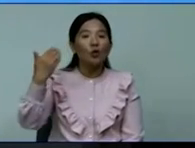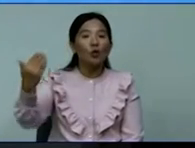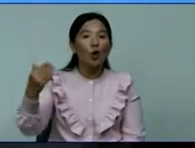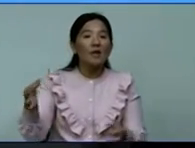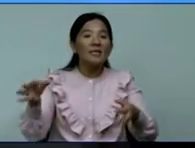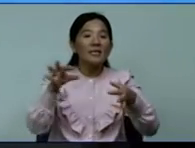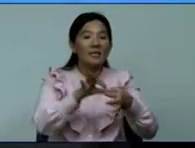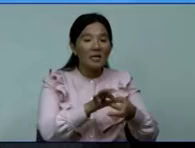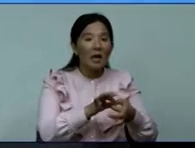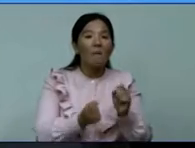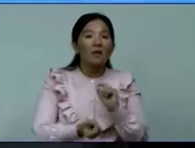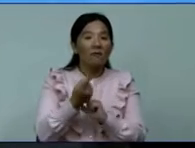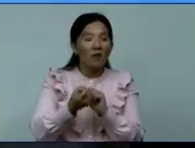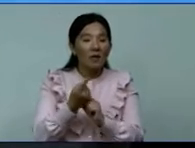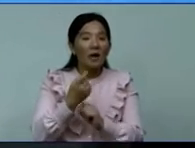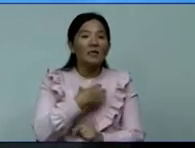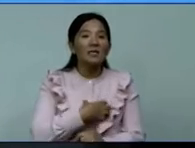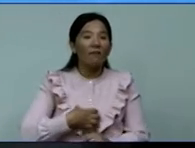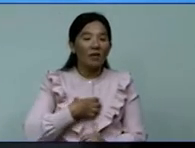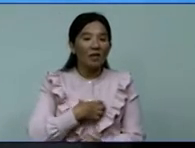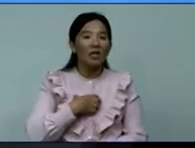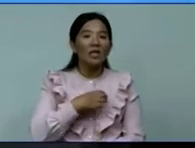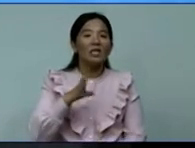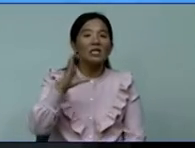соединение, проявляет основные свойства.